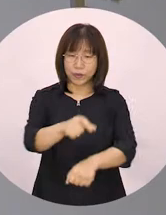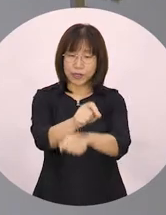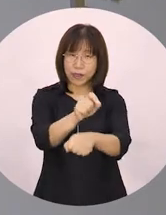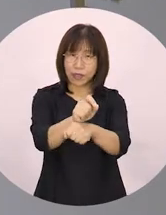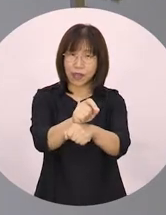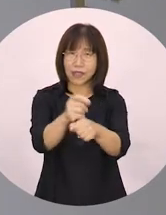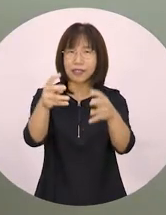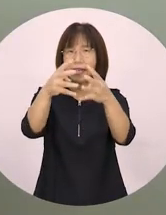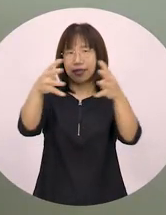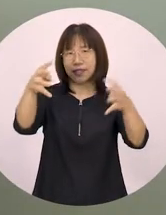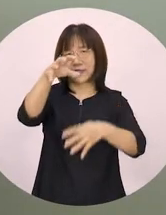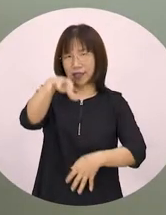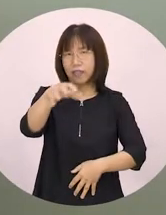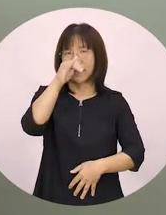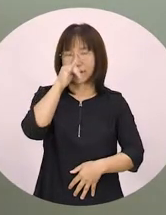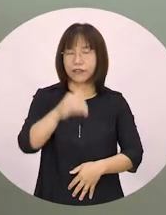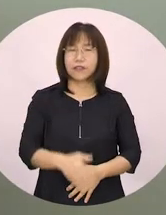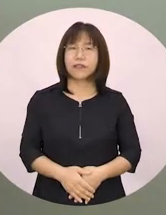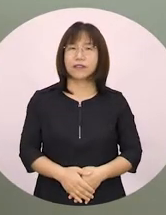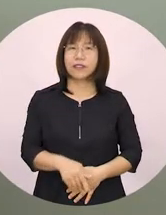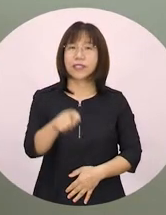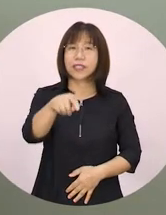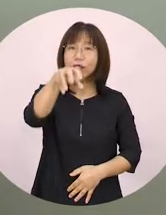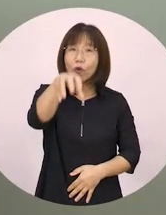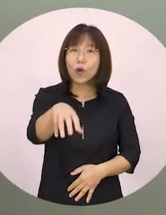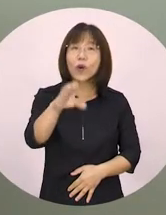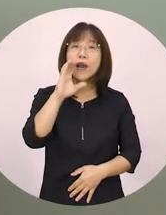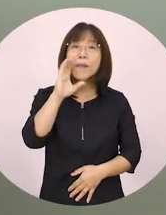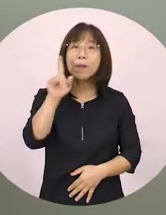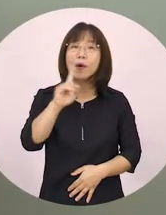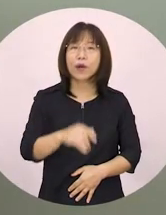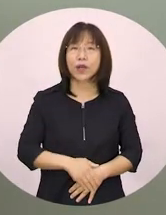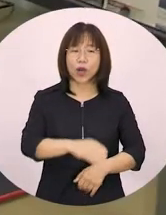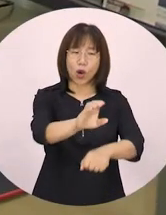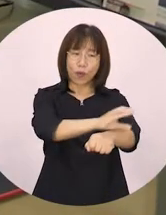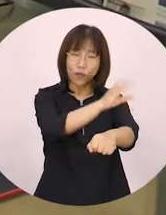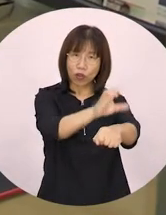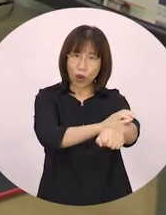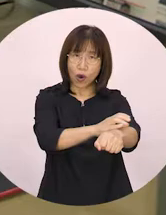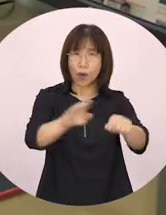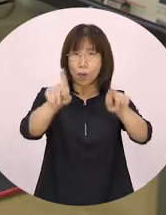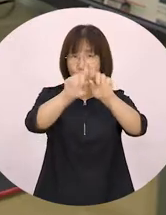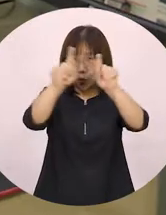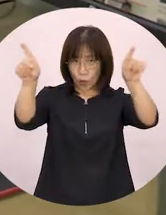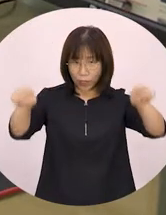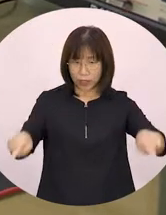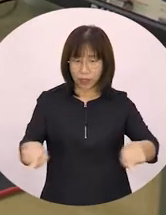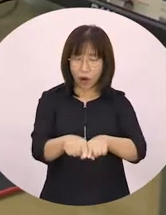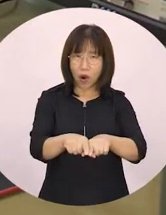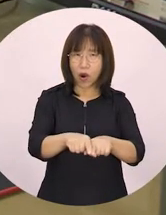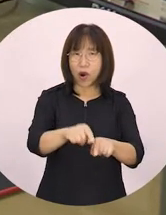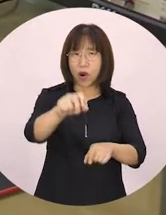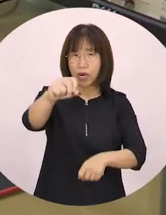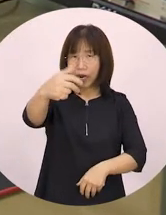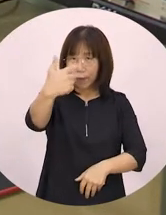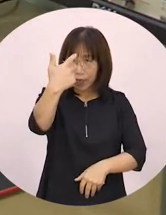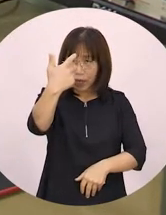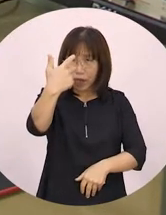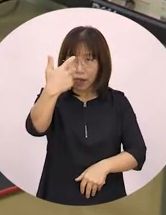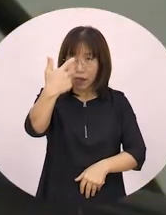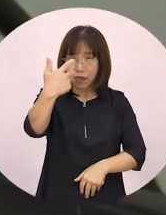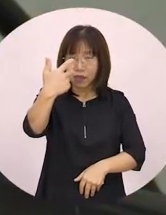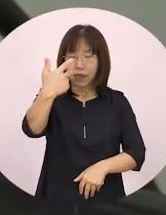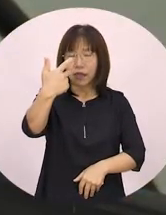등촌 지역정보센터에 위치해 있습니다. 디지털 영상 카페에는 컴퓨터, 대형 모니터, 웹캠